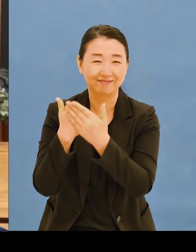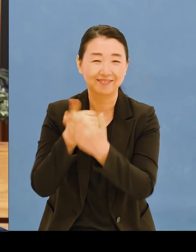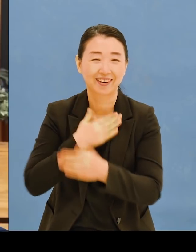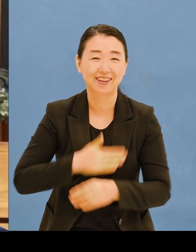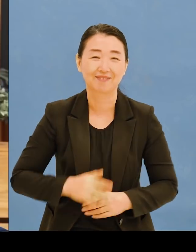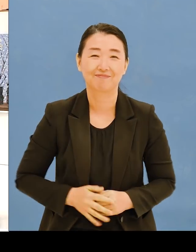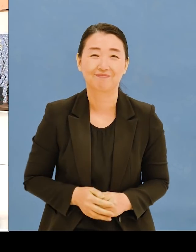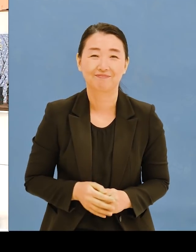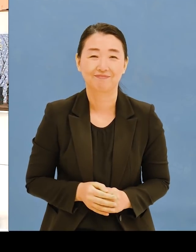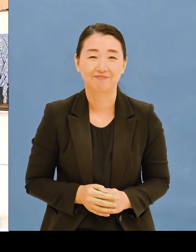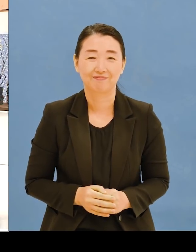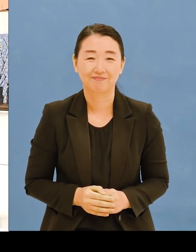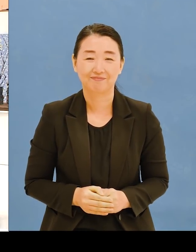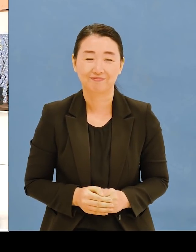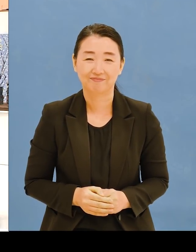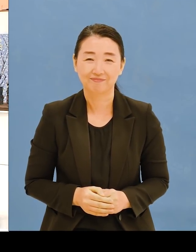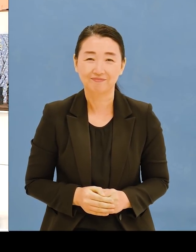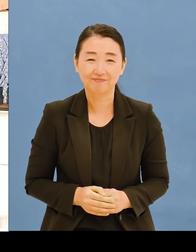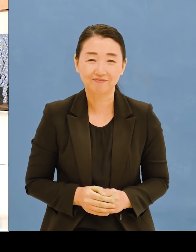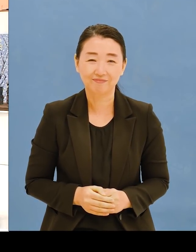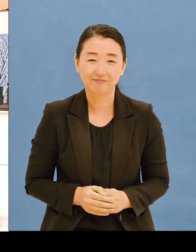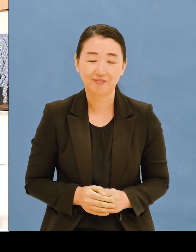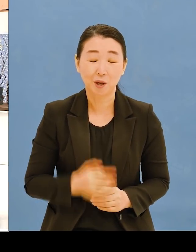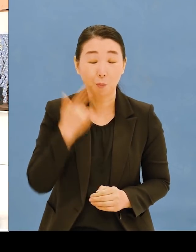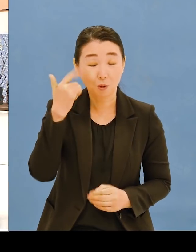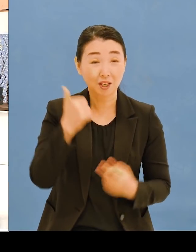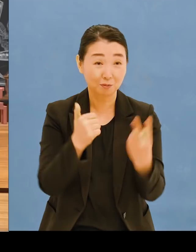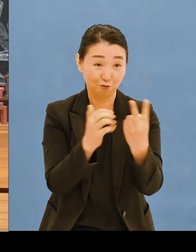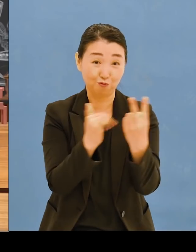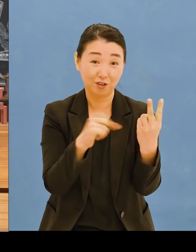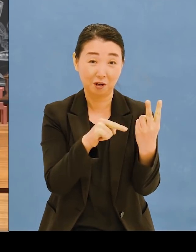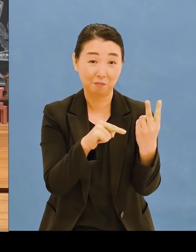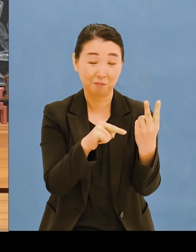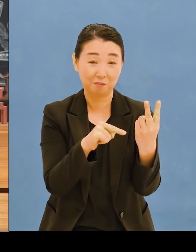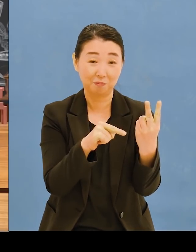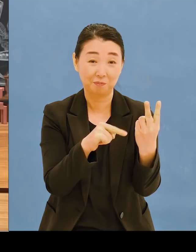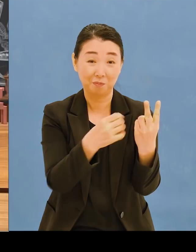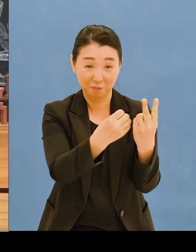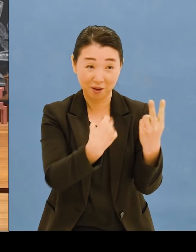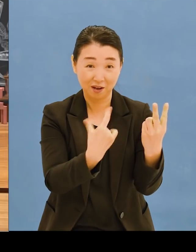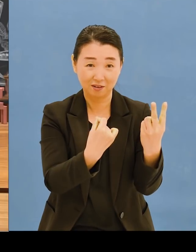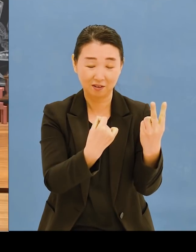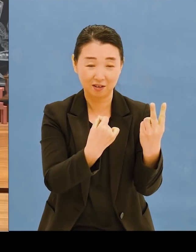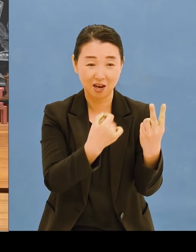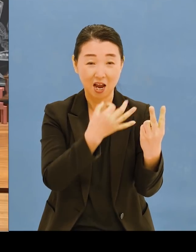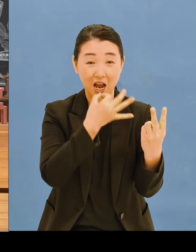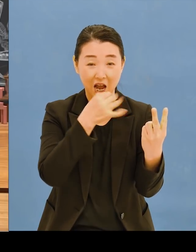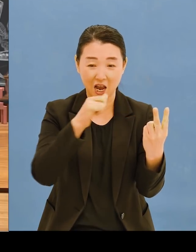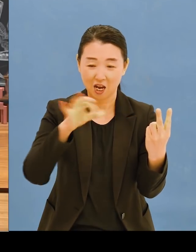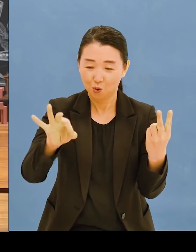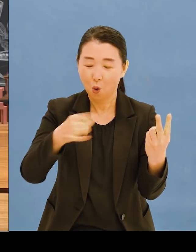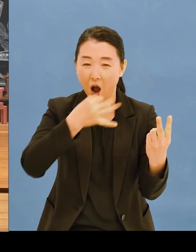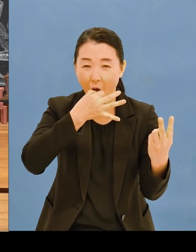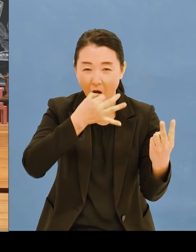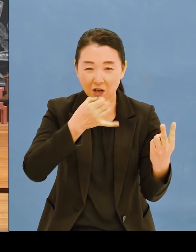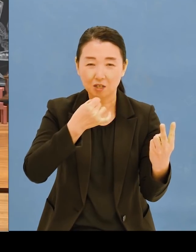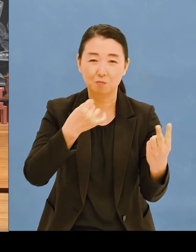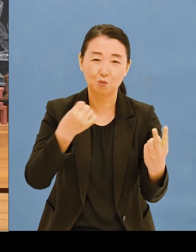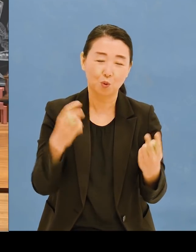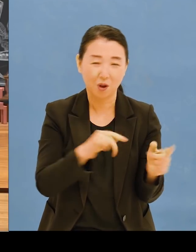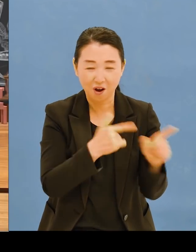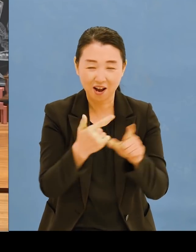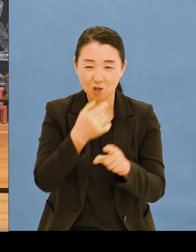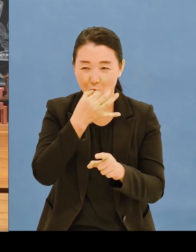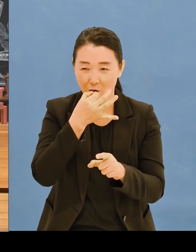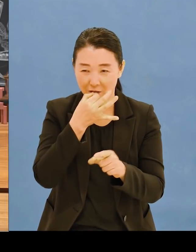깨닫는 순간들이 오더라고요. 네. 그럼 앞서 말씀하신 그 두 목사님께서 이제 그 목사님의 어떻게 보면 그 물욕과 그런 욕구들을 좀 잠재웠다면